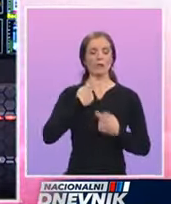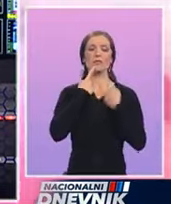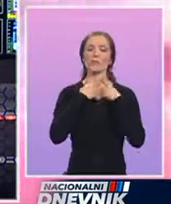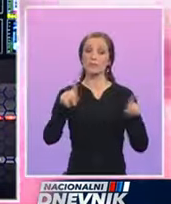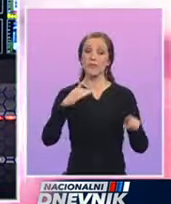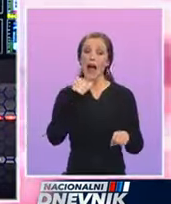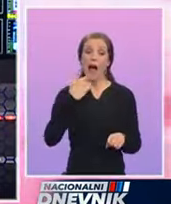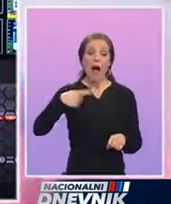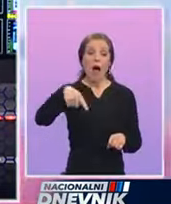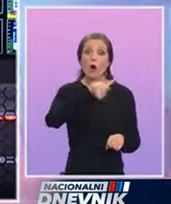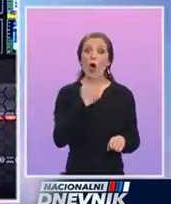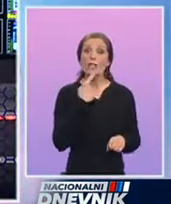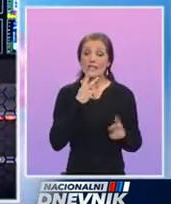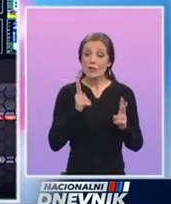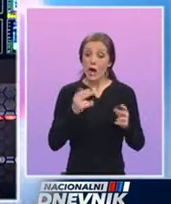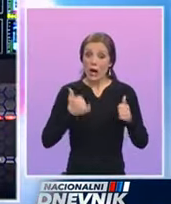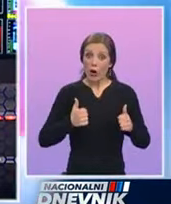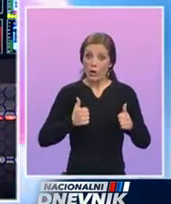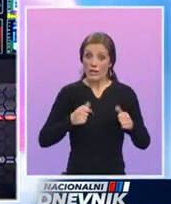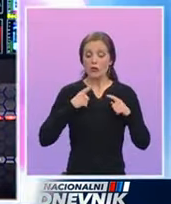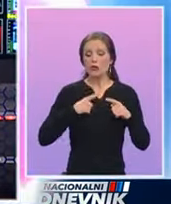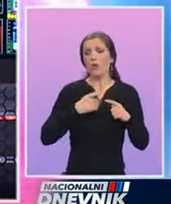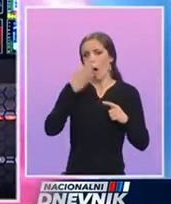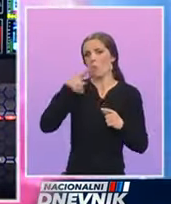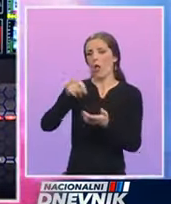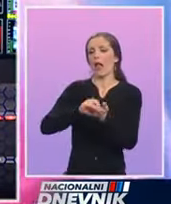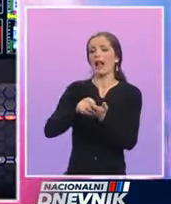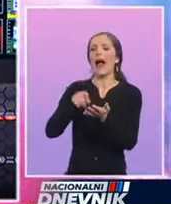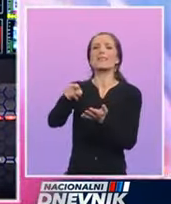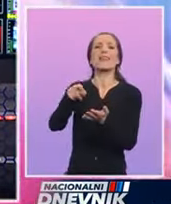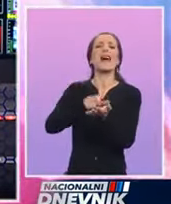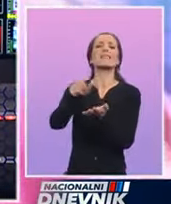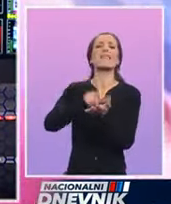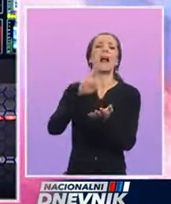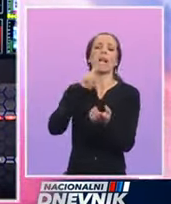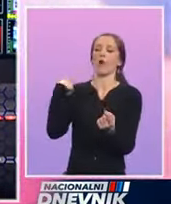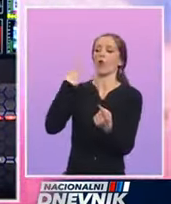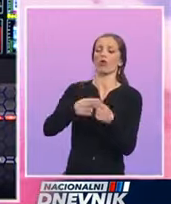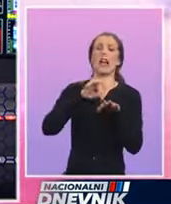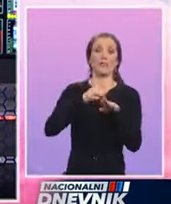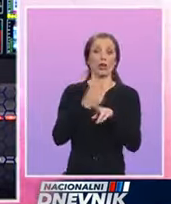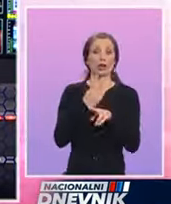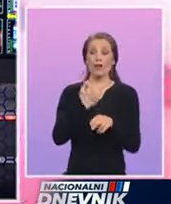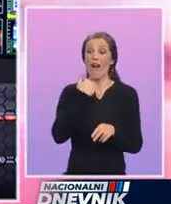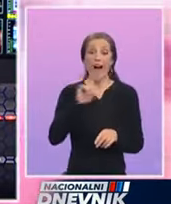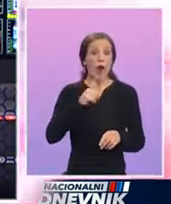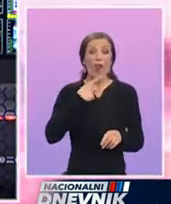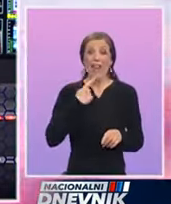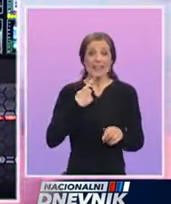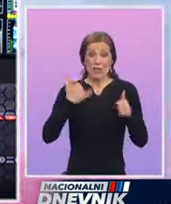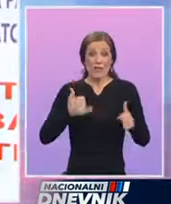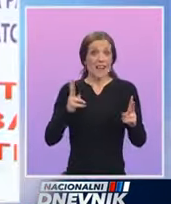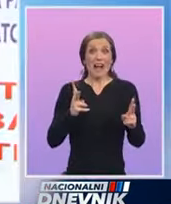im se sviđa kako sada žive, glasaju za stranke koje su do sada vodile zemlju. U suprotnom, neka glasaju za LDP.